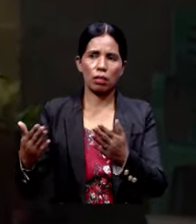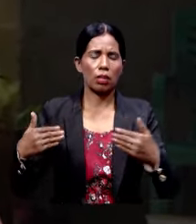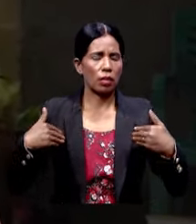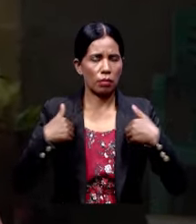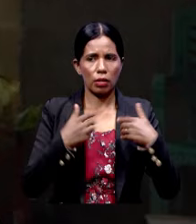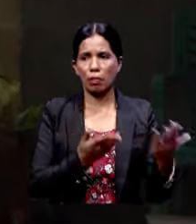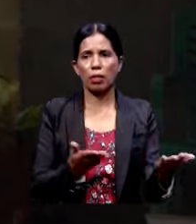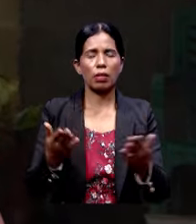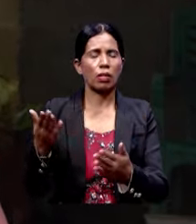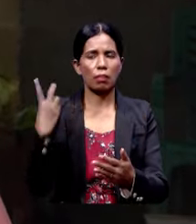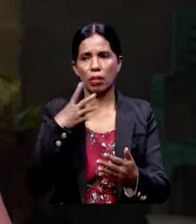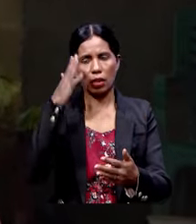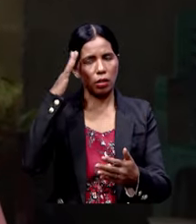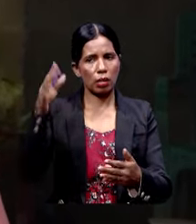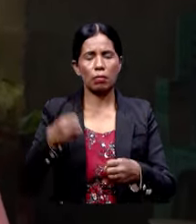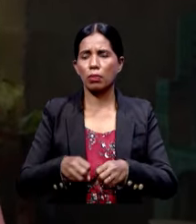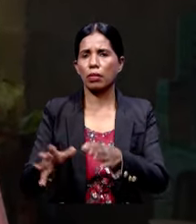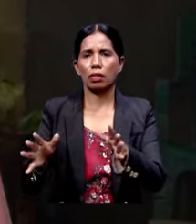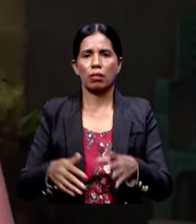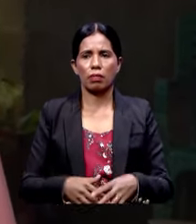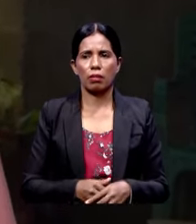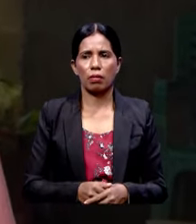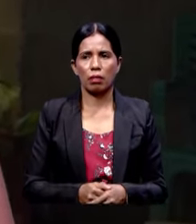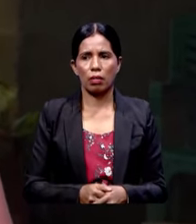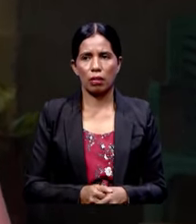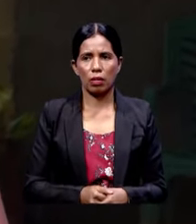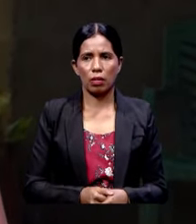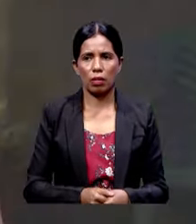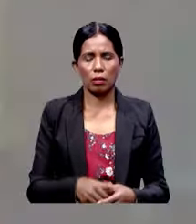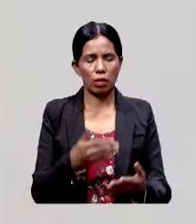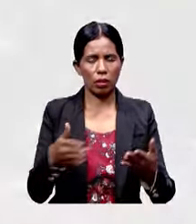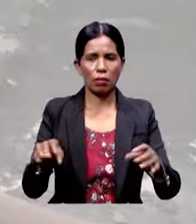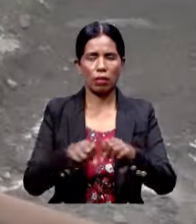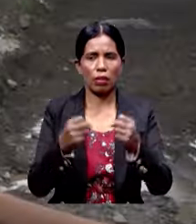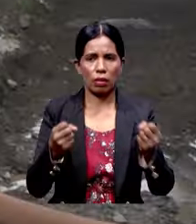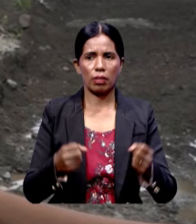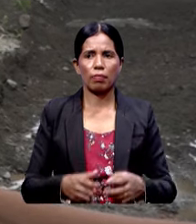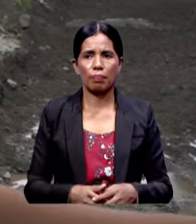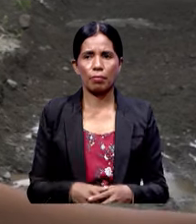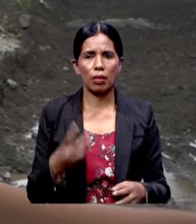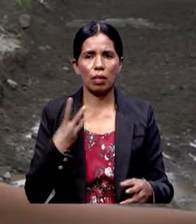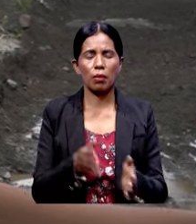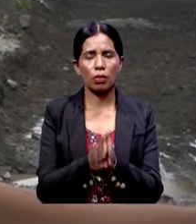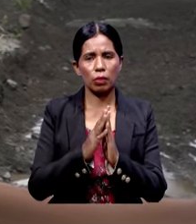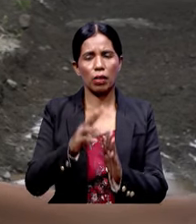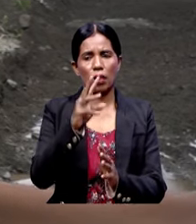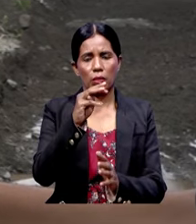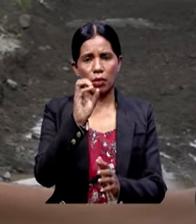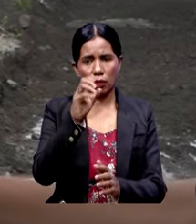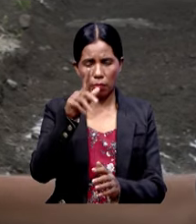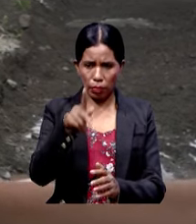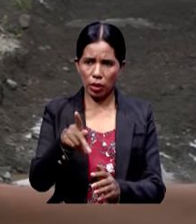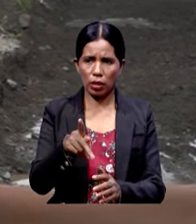lori am laten lori ba ne be ban ma musik ditan. Sasan sira barak ma istraga. Nusuba overs public.